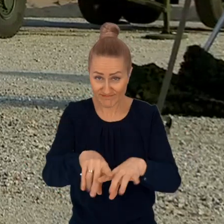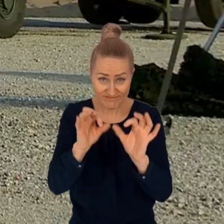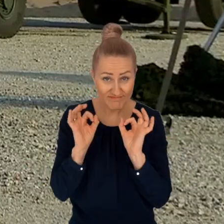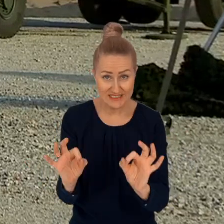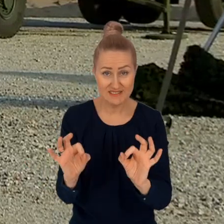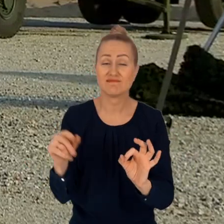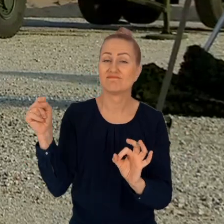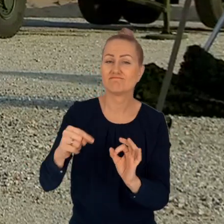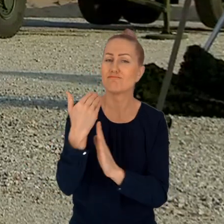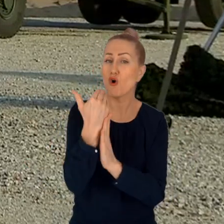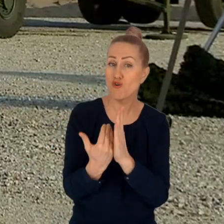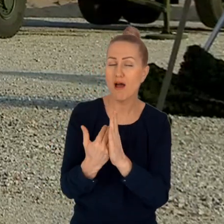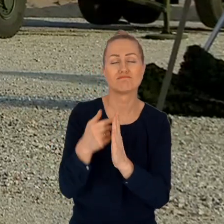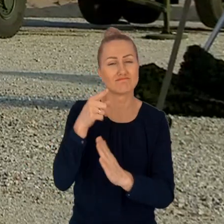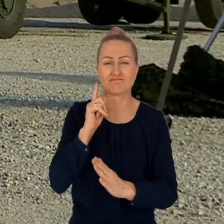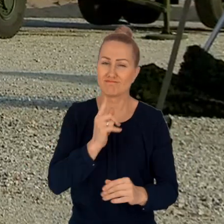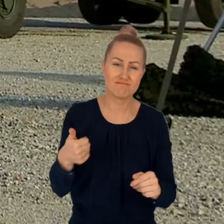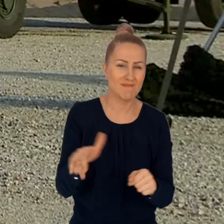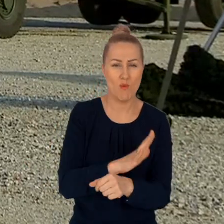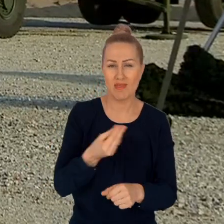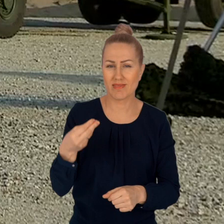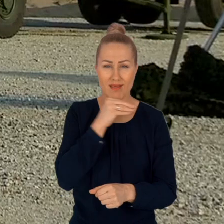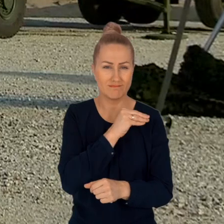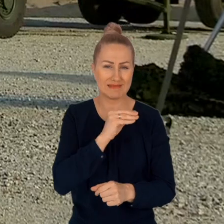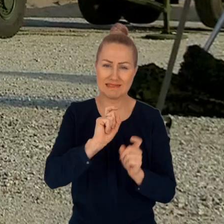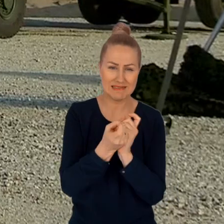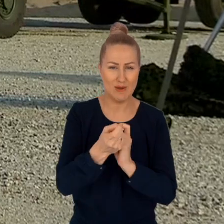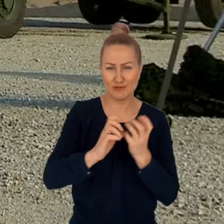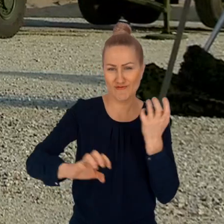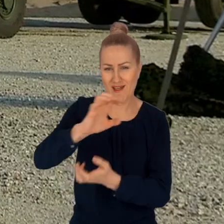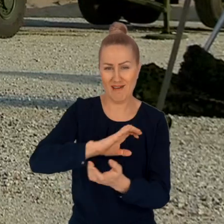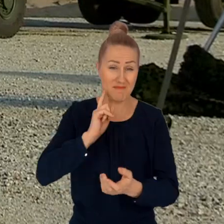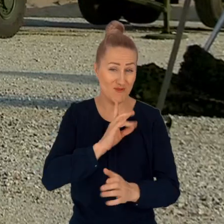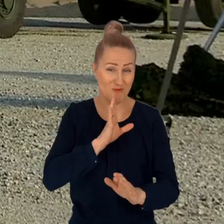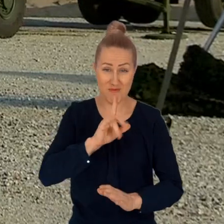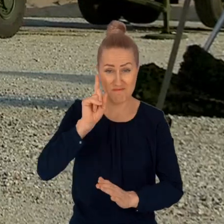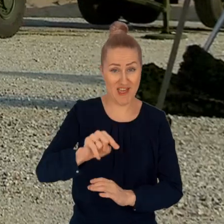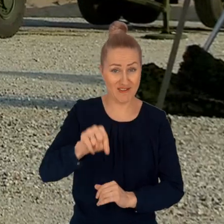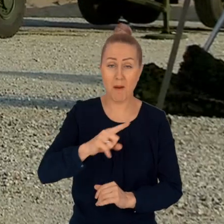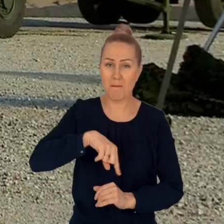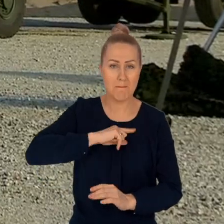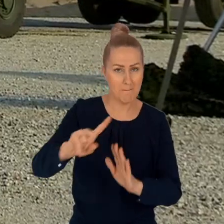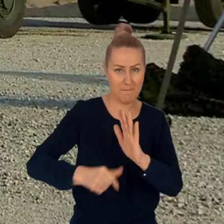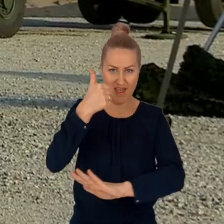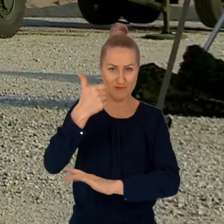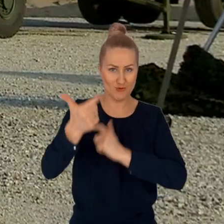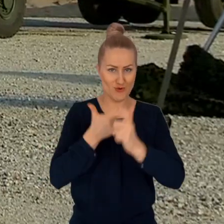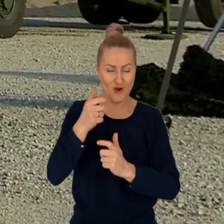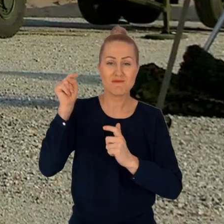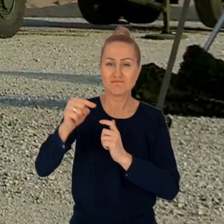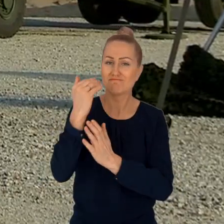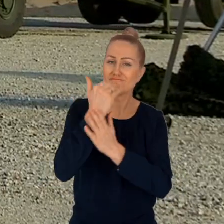najprawdopodobniej wówczas w całości najnowocześniejszym tego typu rozwiązaniem na świecie, a my będziemy pionierem, jeżeli chodzi o taki